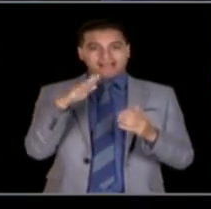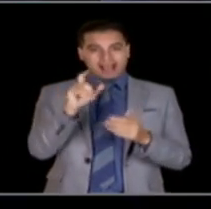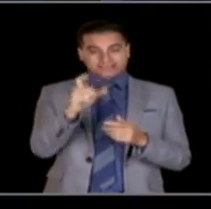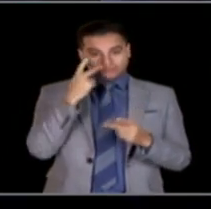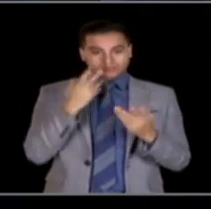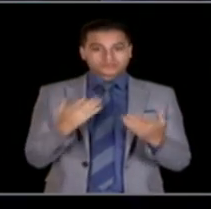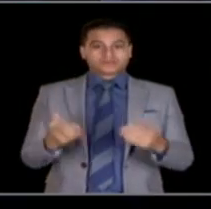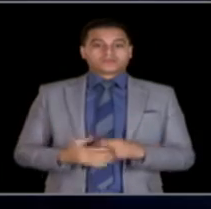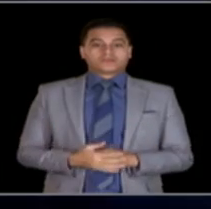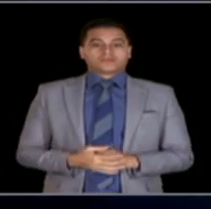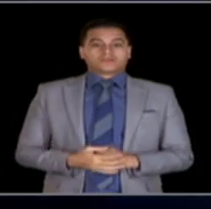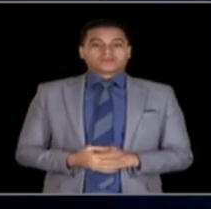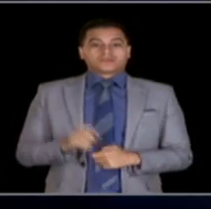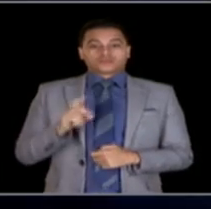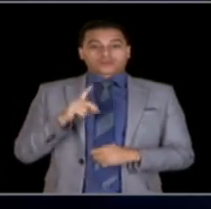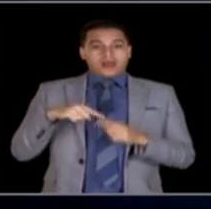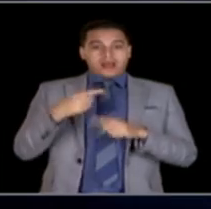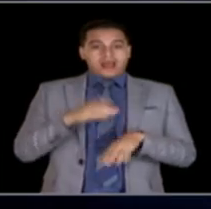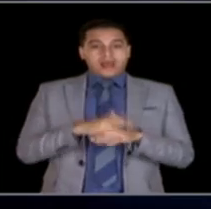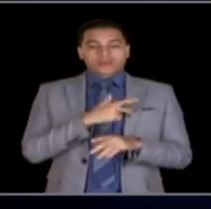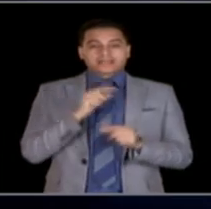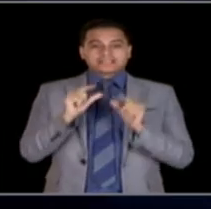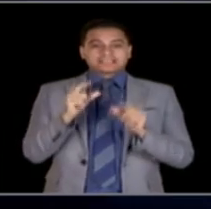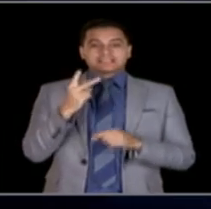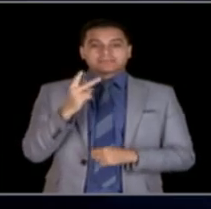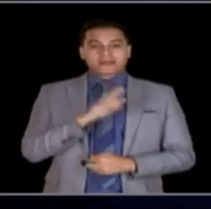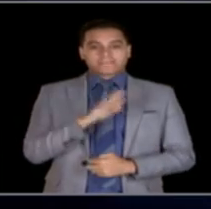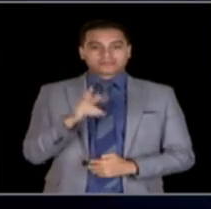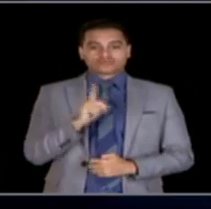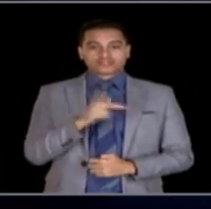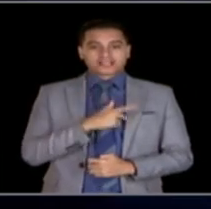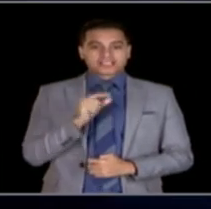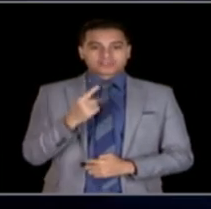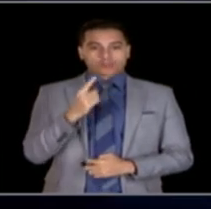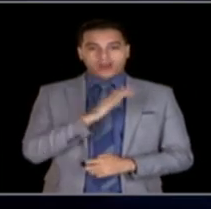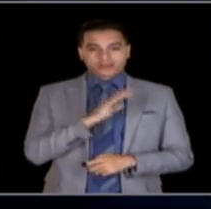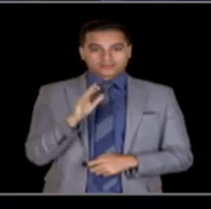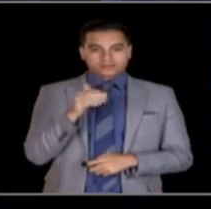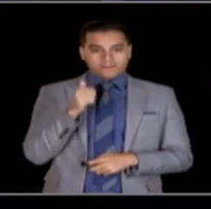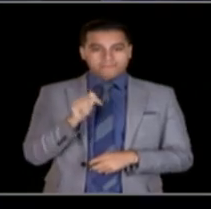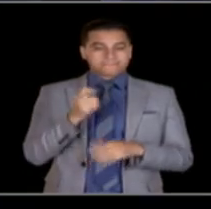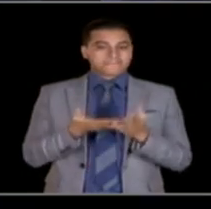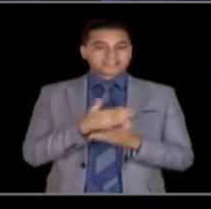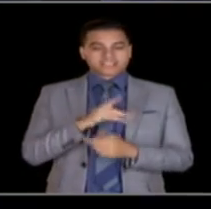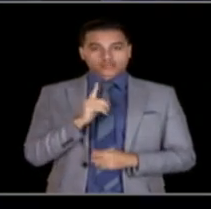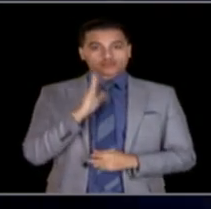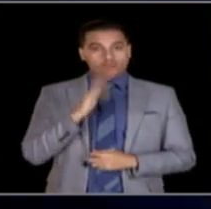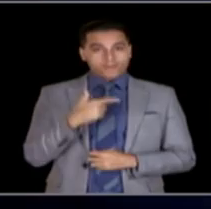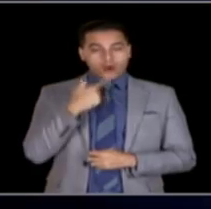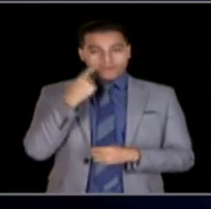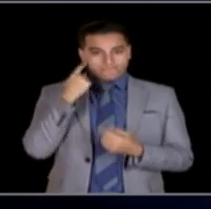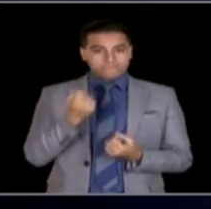حسن وأحمد أبو ضيف. السؤال اللي جاي أنا هاخد اسمين مش اسم واحد، وما تستعجلوش، جايز أقول